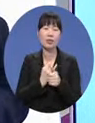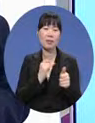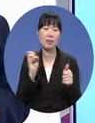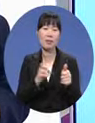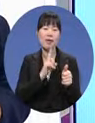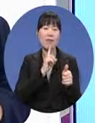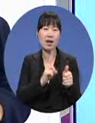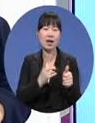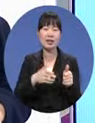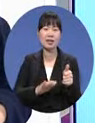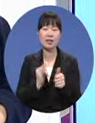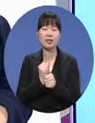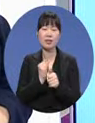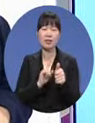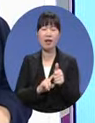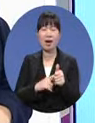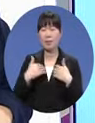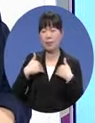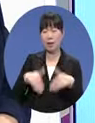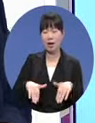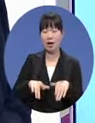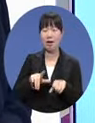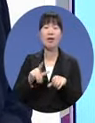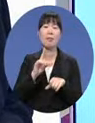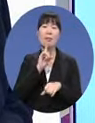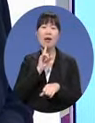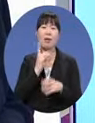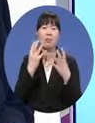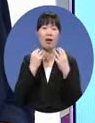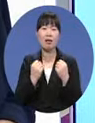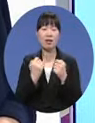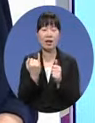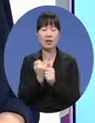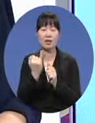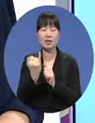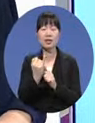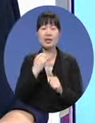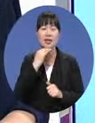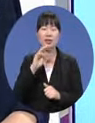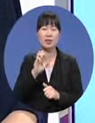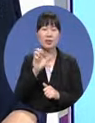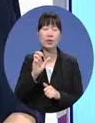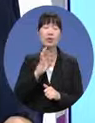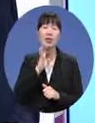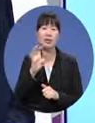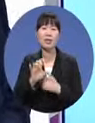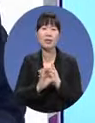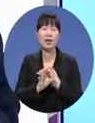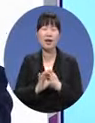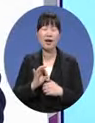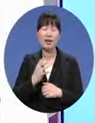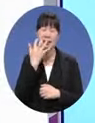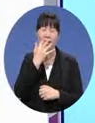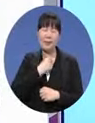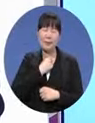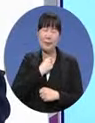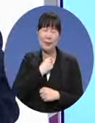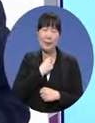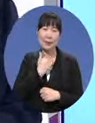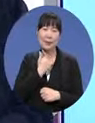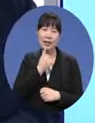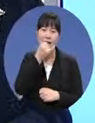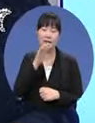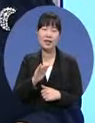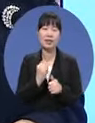하자 그래도 남자가 아, 피곤해 이럴 경우도 많아요. 여성이 35세, 40세 되면은 욕구가 올라오거든요. 네. 근데 남자는